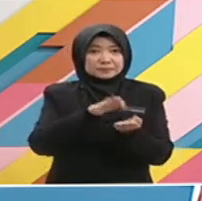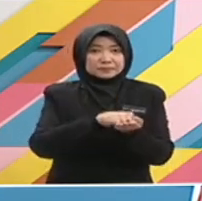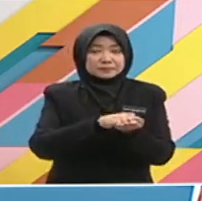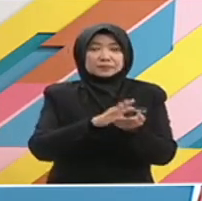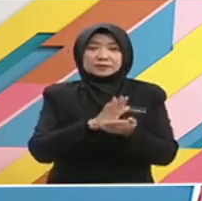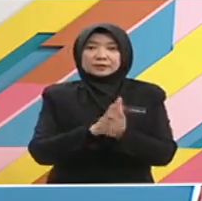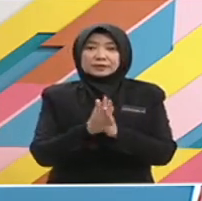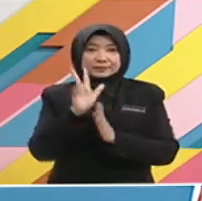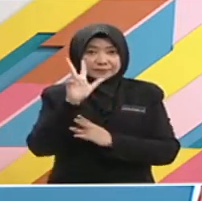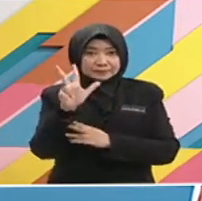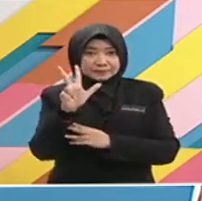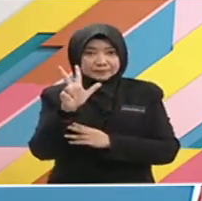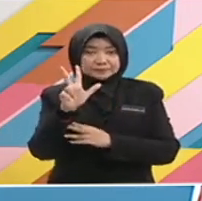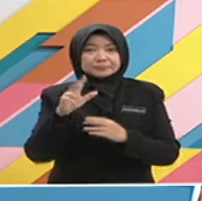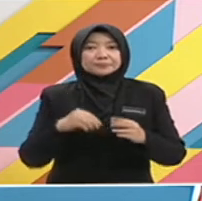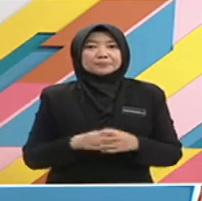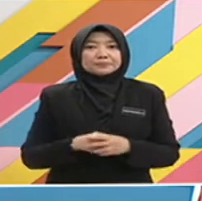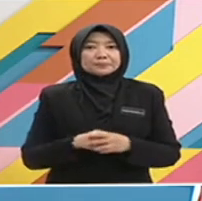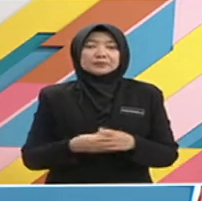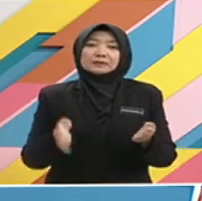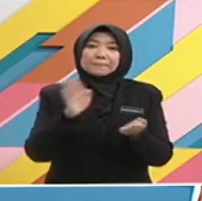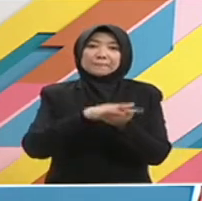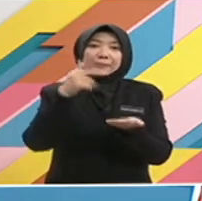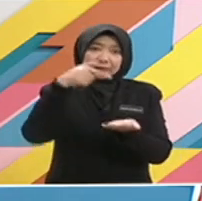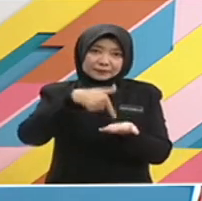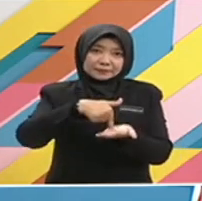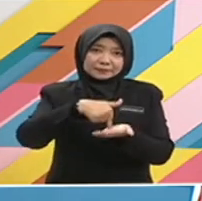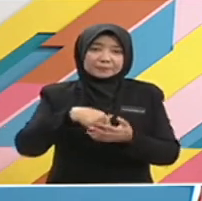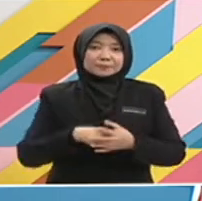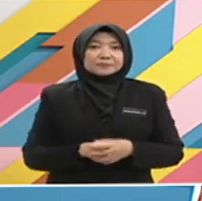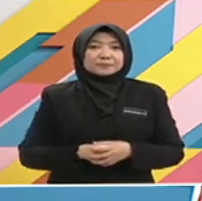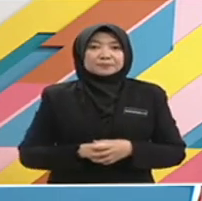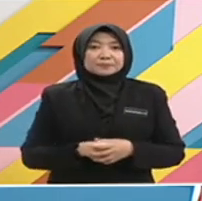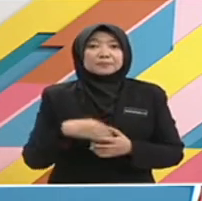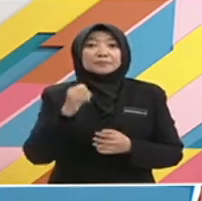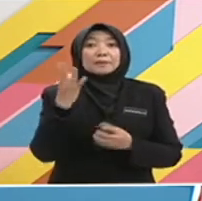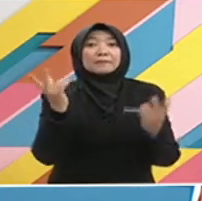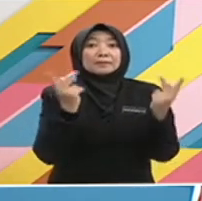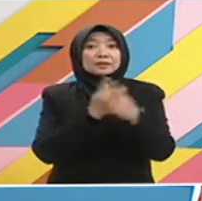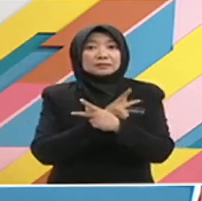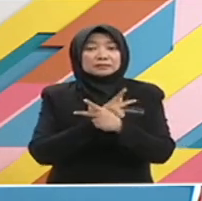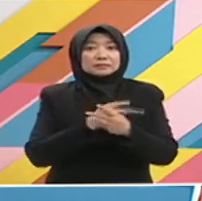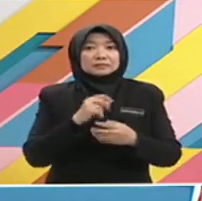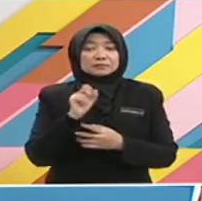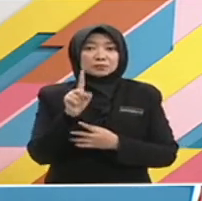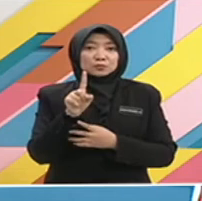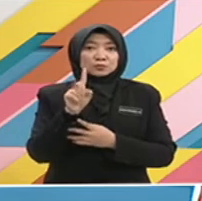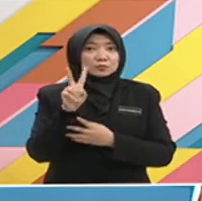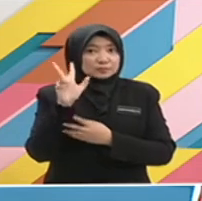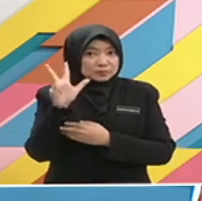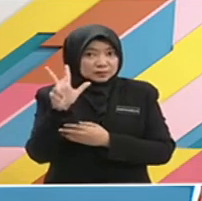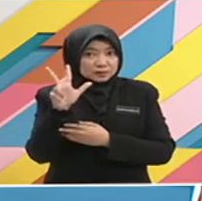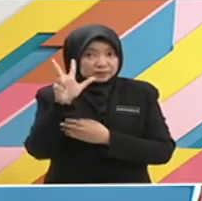tiga segi yang pertama, kemudian lipat lagi sekali. Baik. Dan lipat kali. Berapa kali lipat ni agaknya? Satu, dua, tiga. Ya,